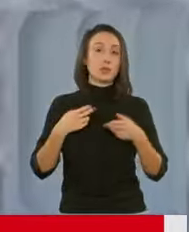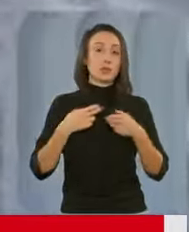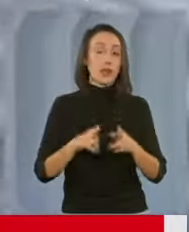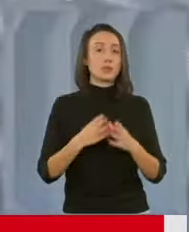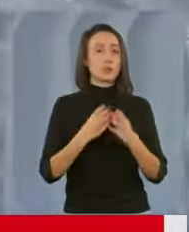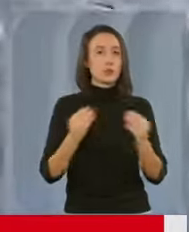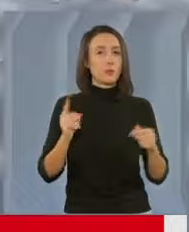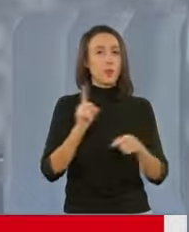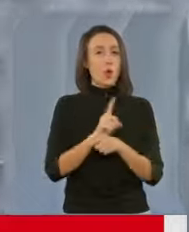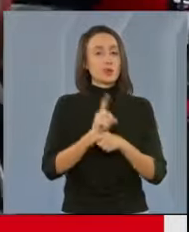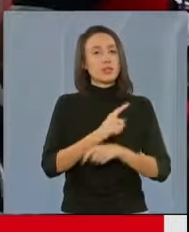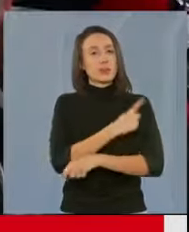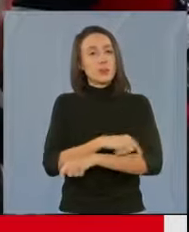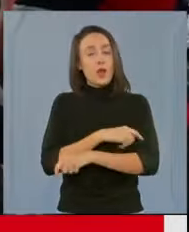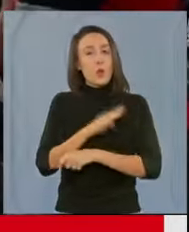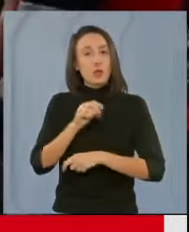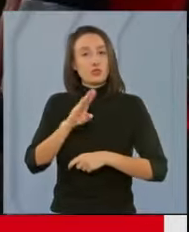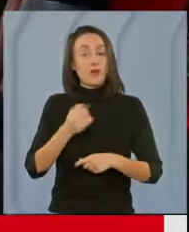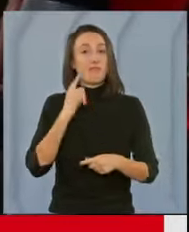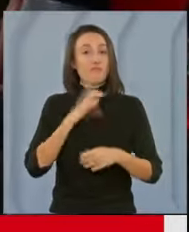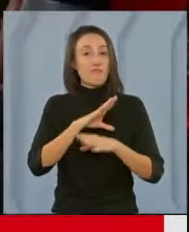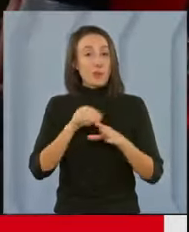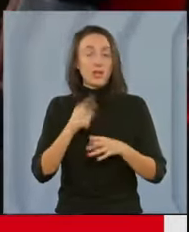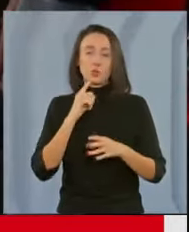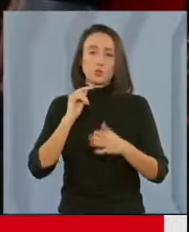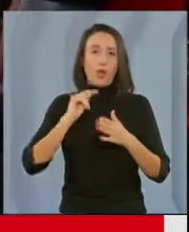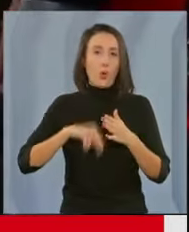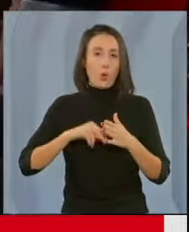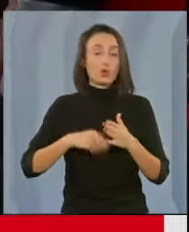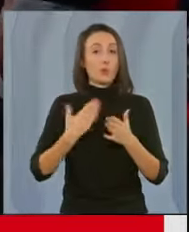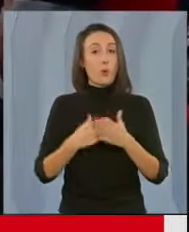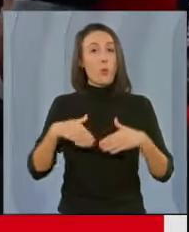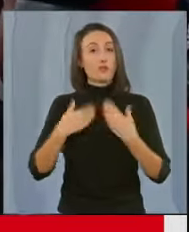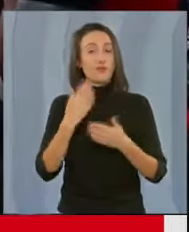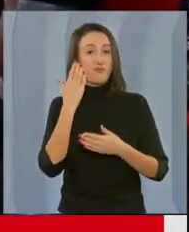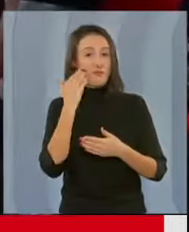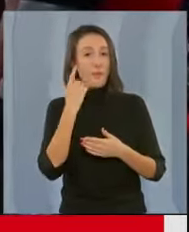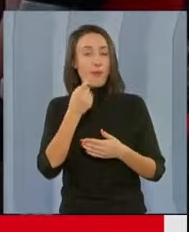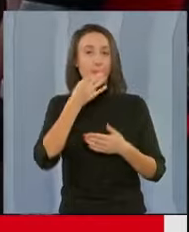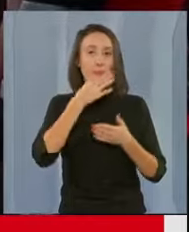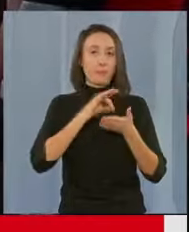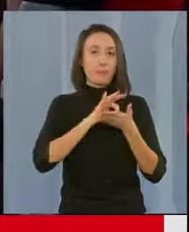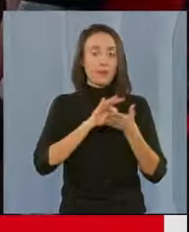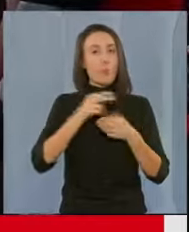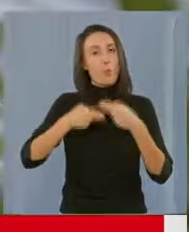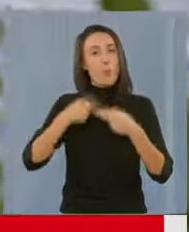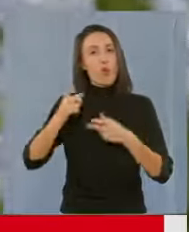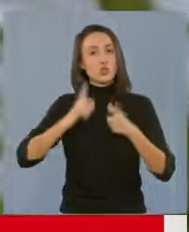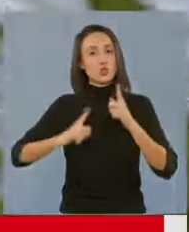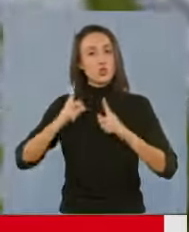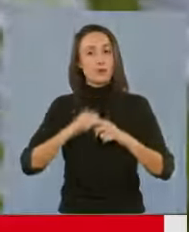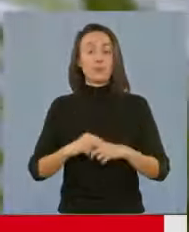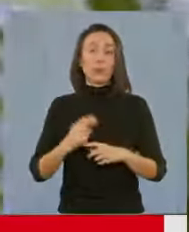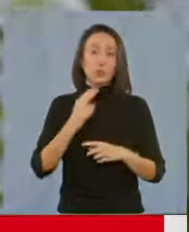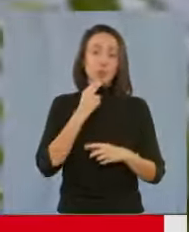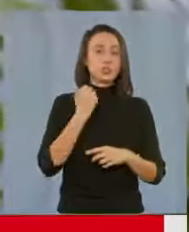de multiple ori la Spitalul Obregia, însă familia nu și-a dat acordul pentru a-i da femeii medicamente pentru boala de care suferă.